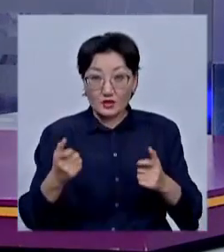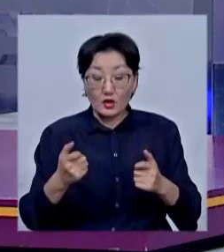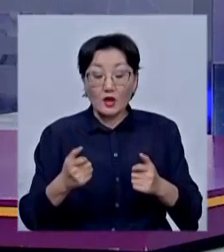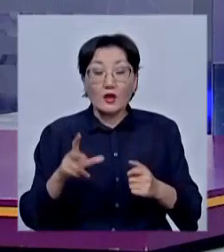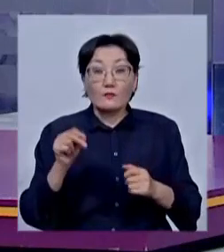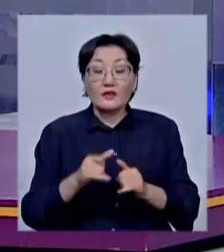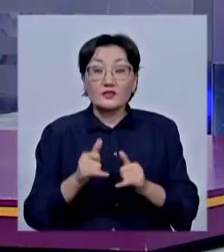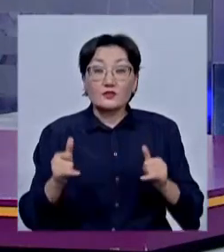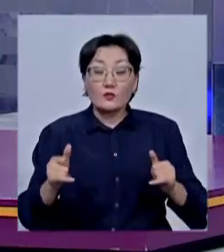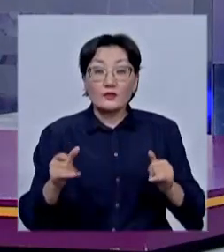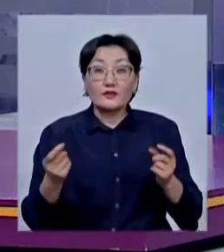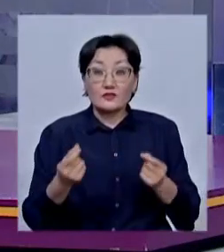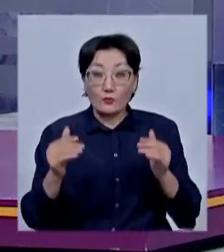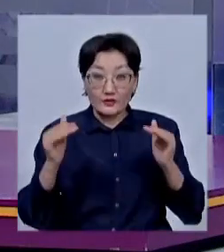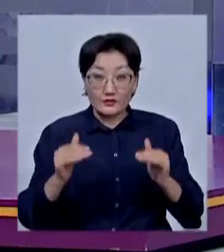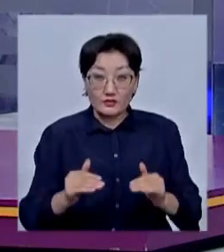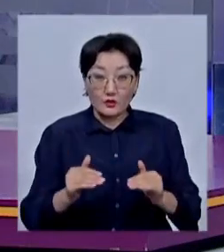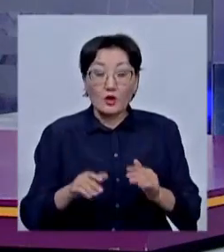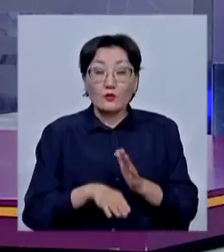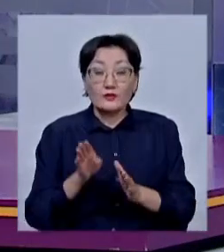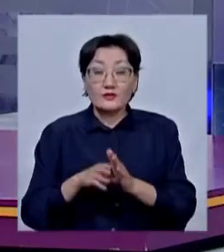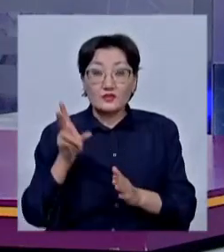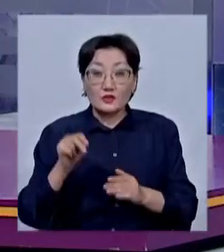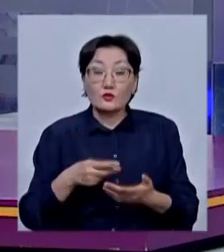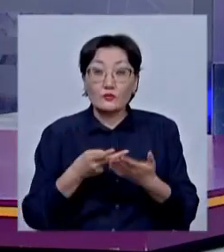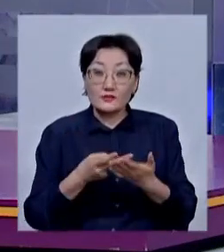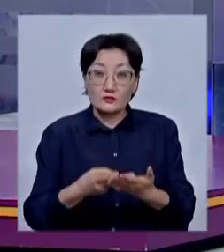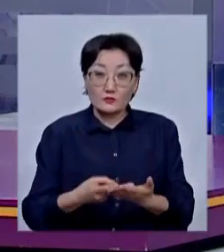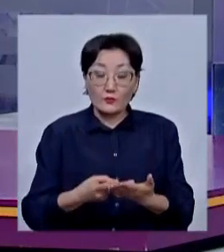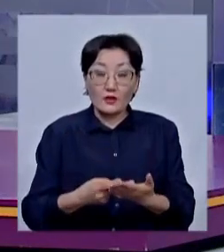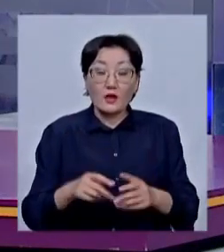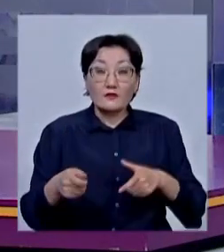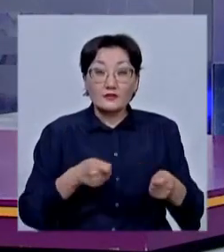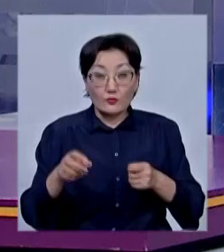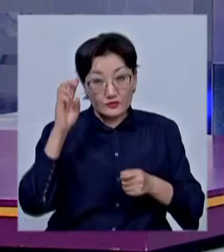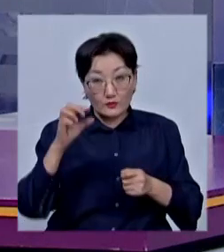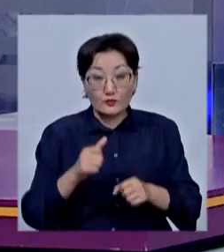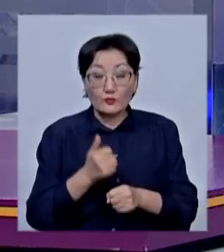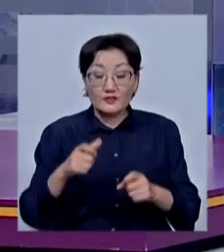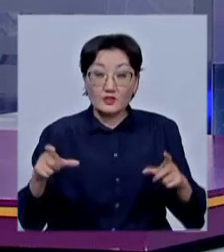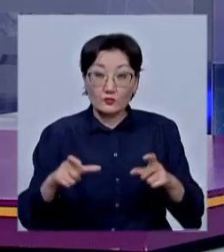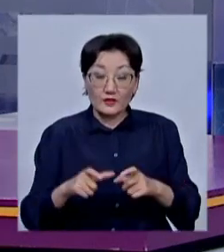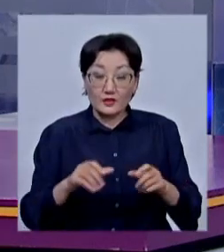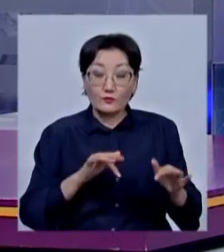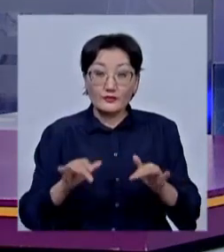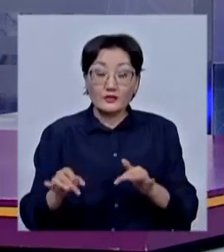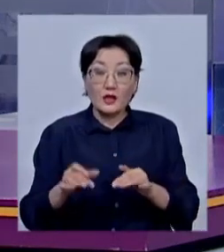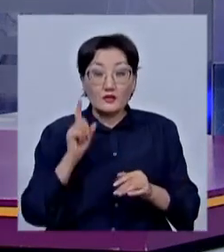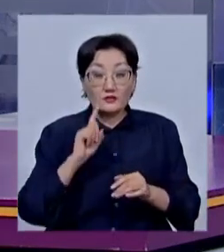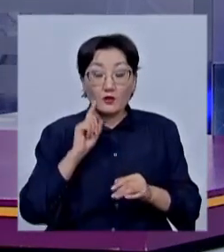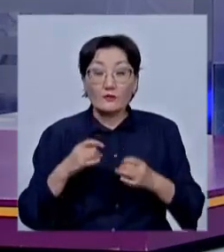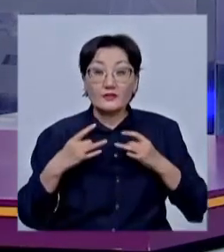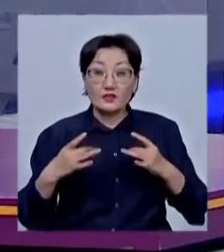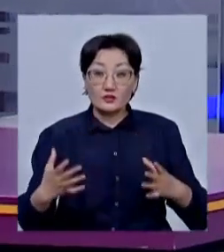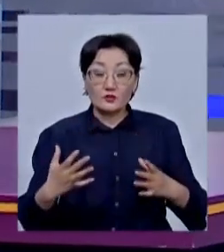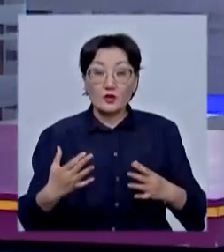коэффициент распространения понемногу снижается, уменьшается и число госпитализации. Власти страны решили ужесточить карантинные меры на время